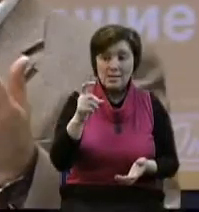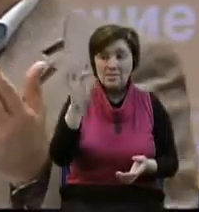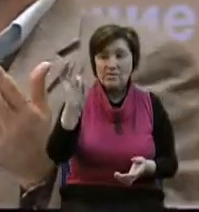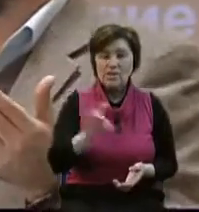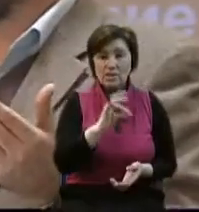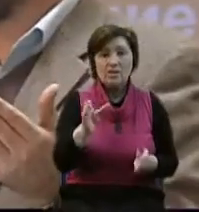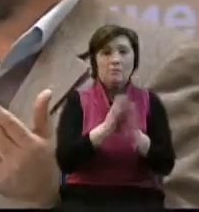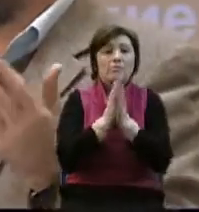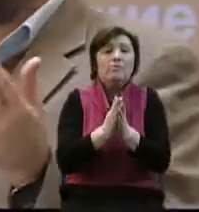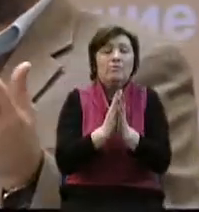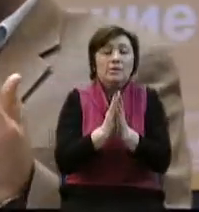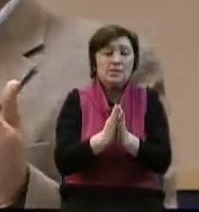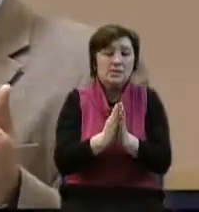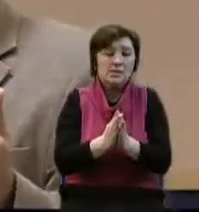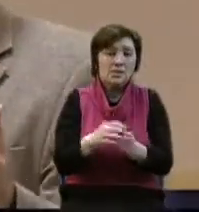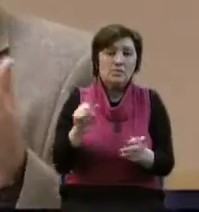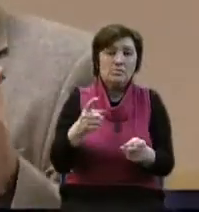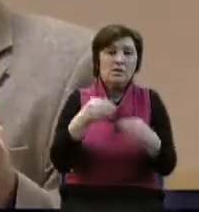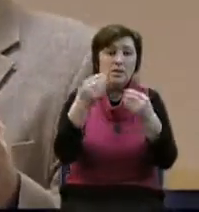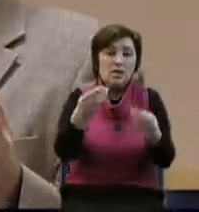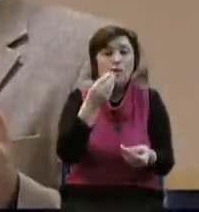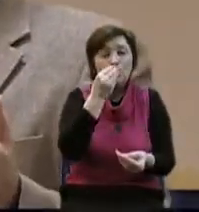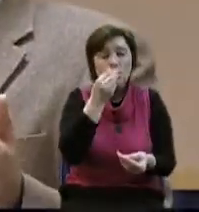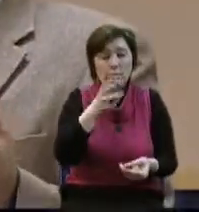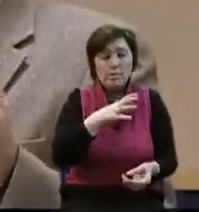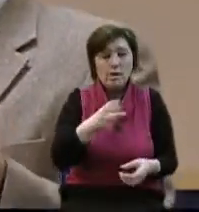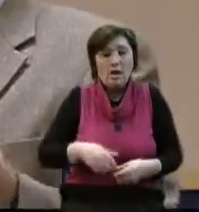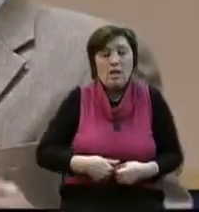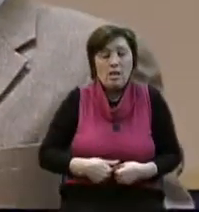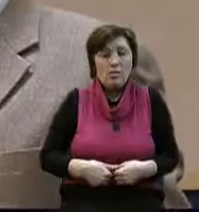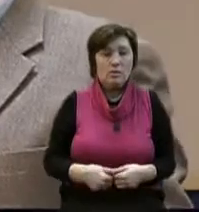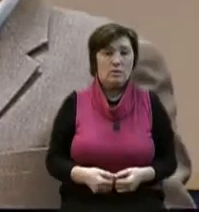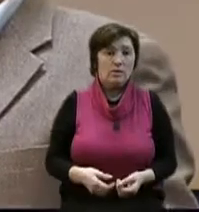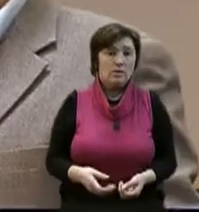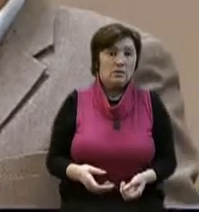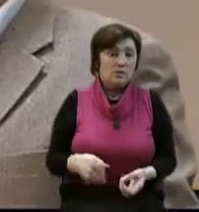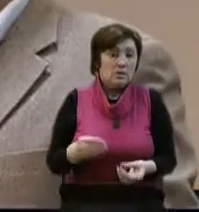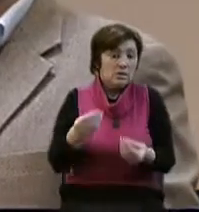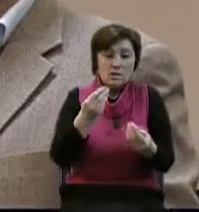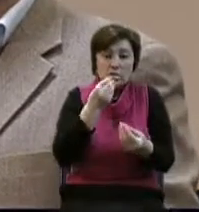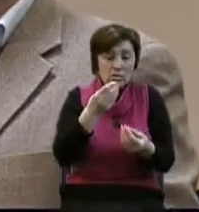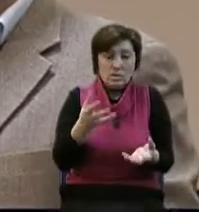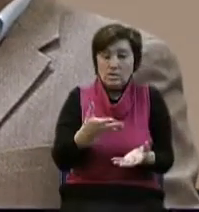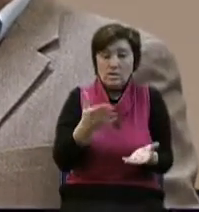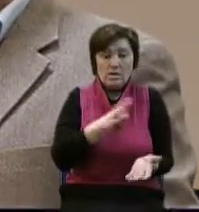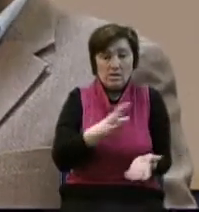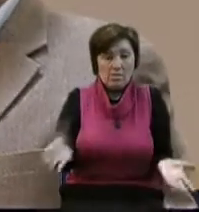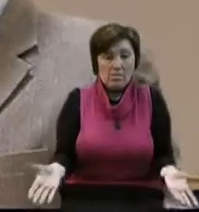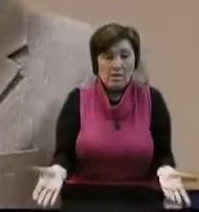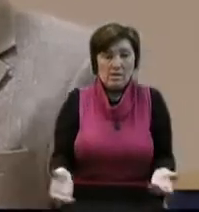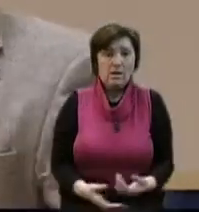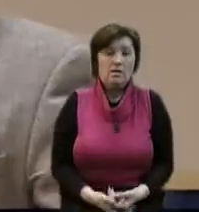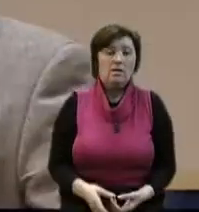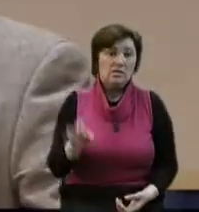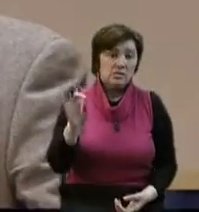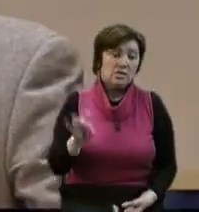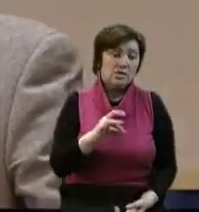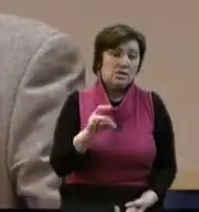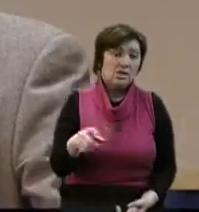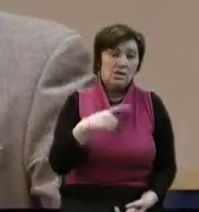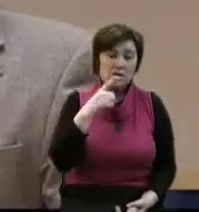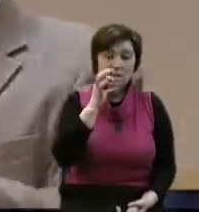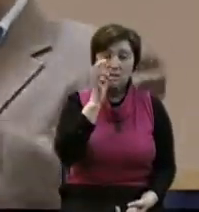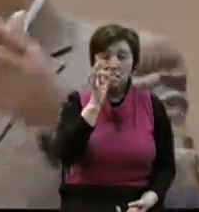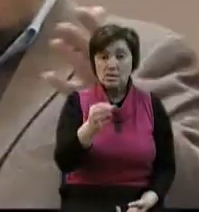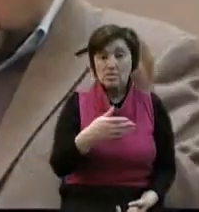дал им кушать, потому что они были голодны, и припасов с ними не было. И этот священник сказал, что